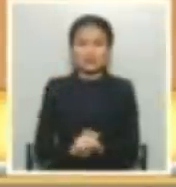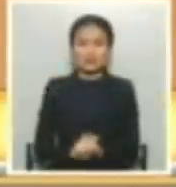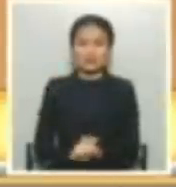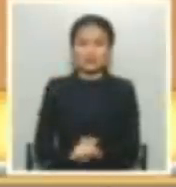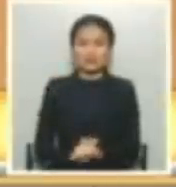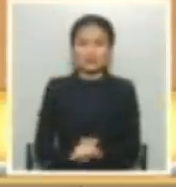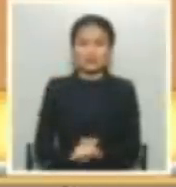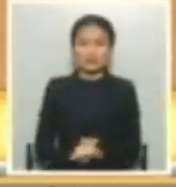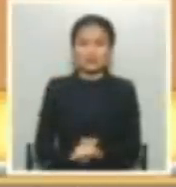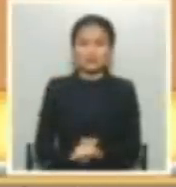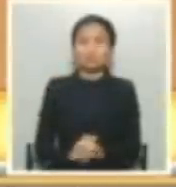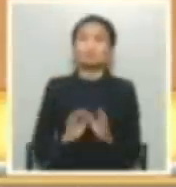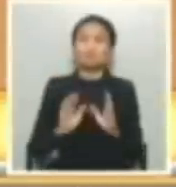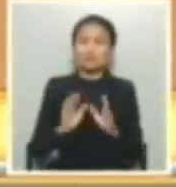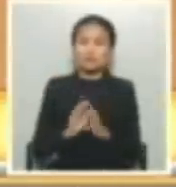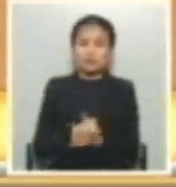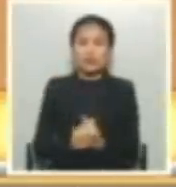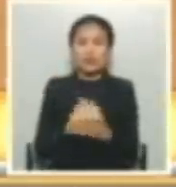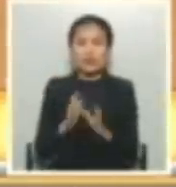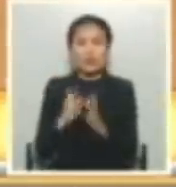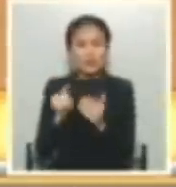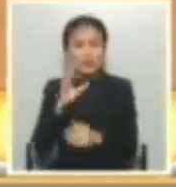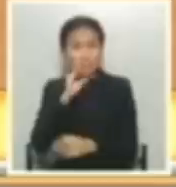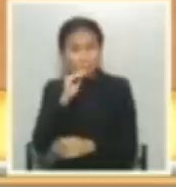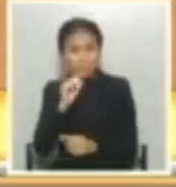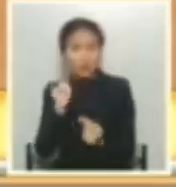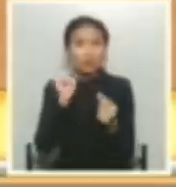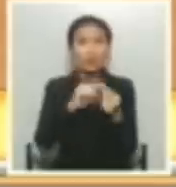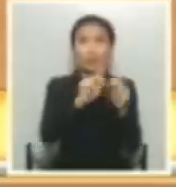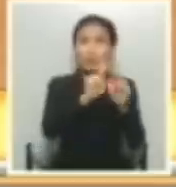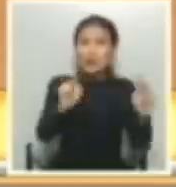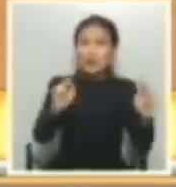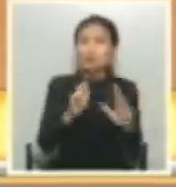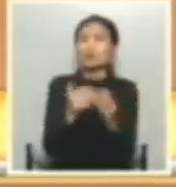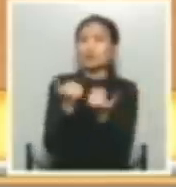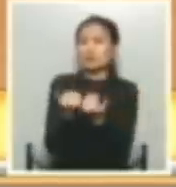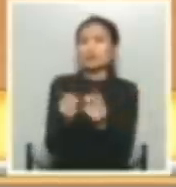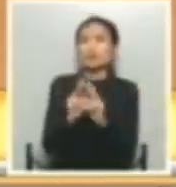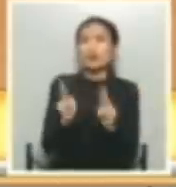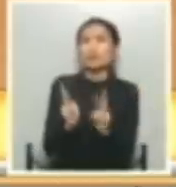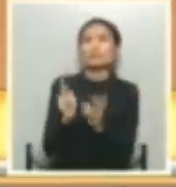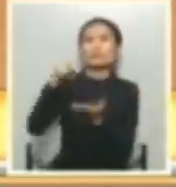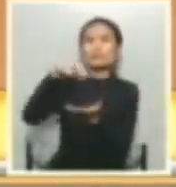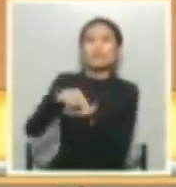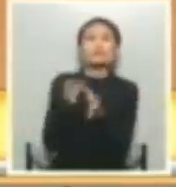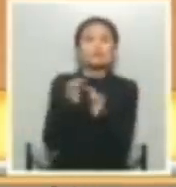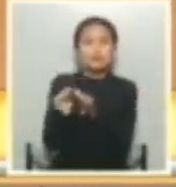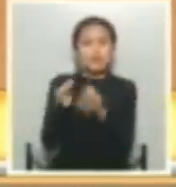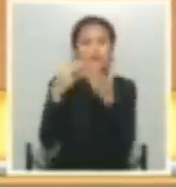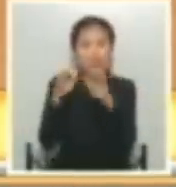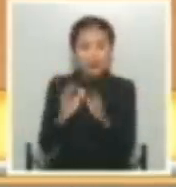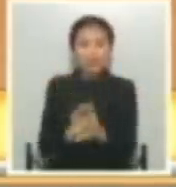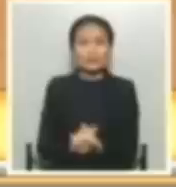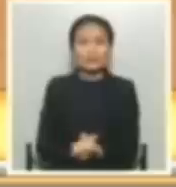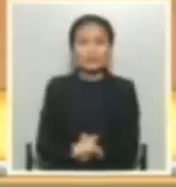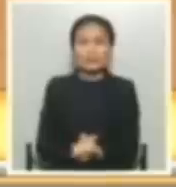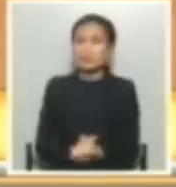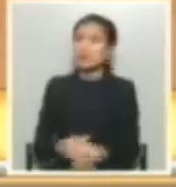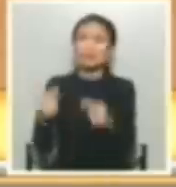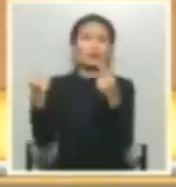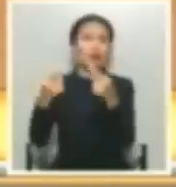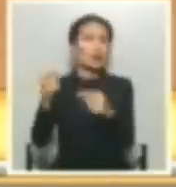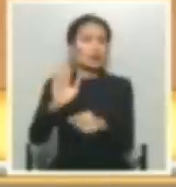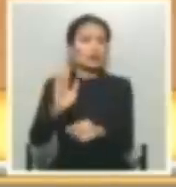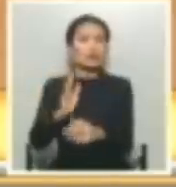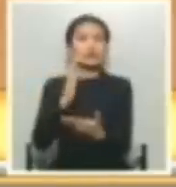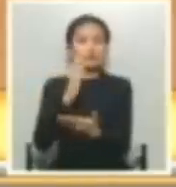ก็เมื่อท่านได้พูดถึงกรรมธิการกรรมธิการก็ชี้แจงที่ท่านพาดพิงมันไม่ใช่เรื่องที่จะไปทะเลาะกันแล้ว